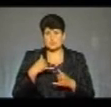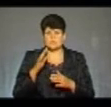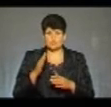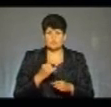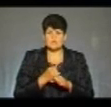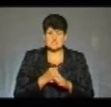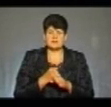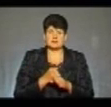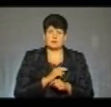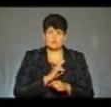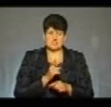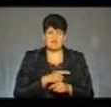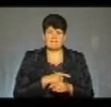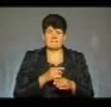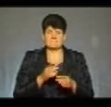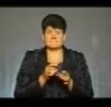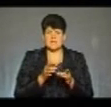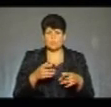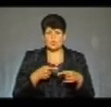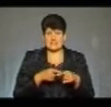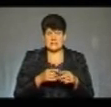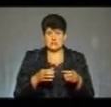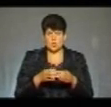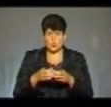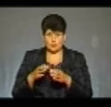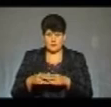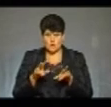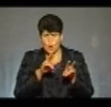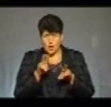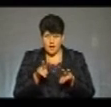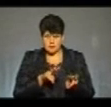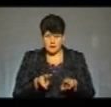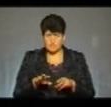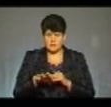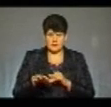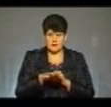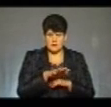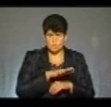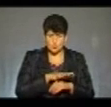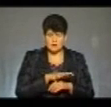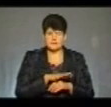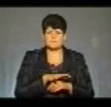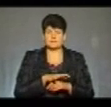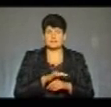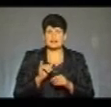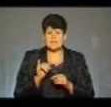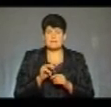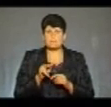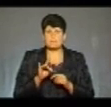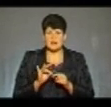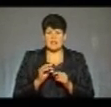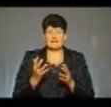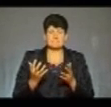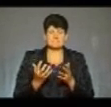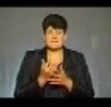посилені вибухотехнічні групи, які будуть працювати, оглядати територію. І при виявленні